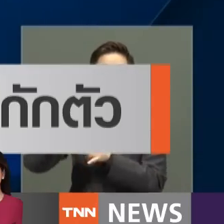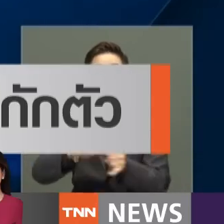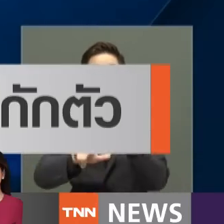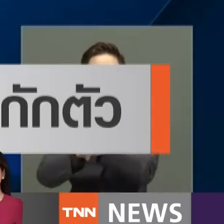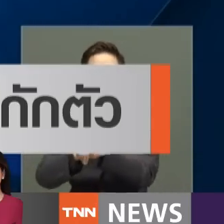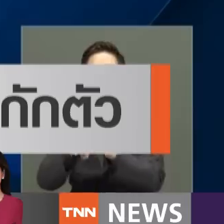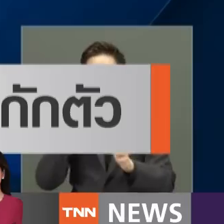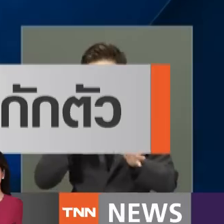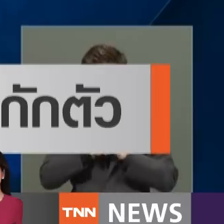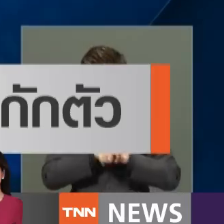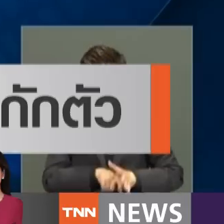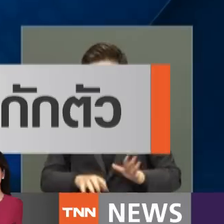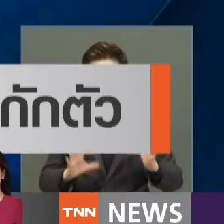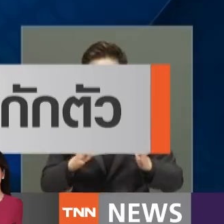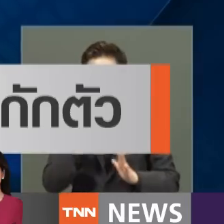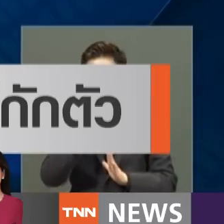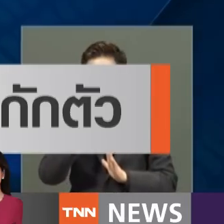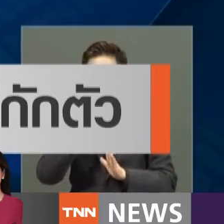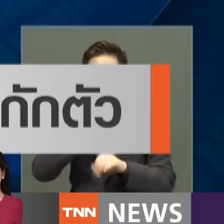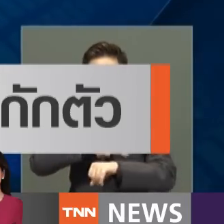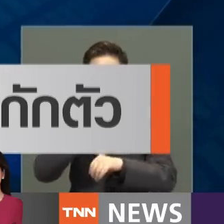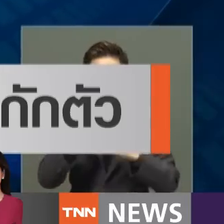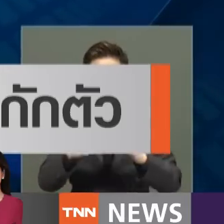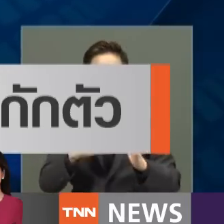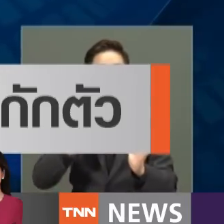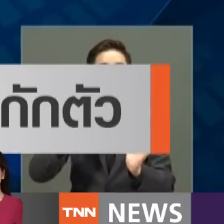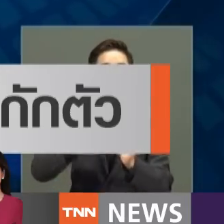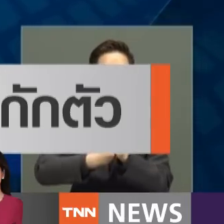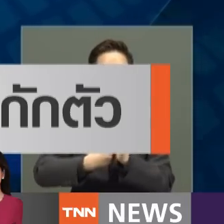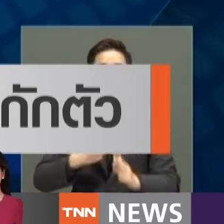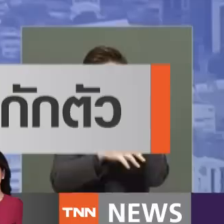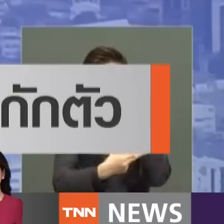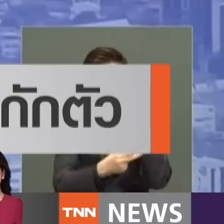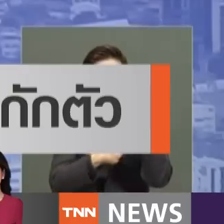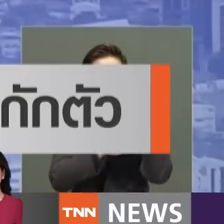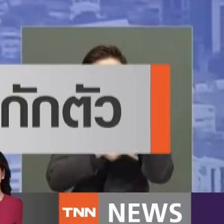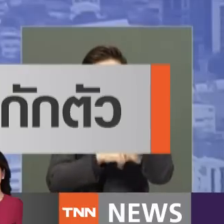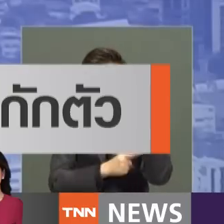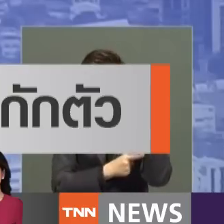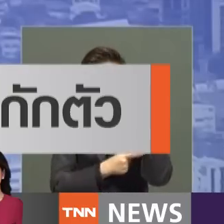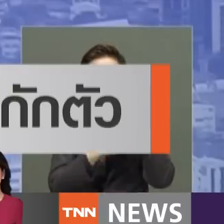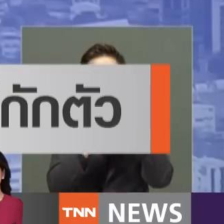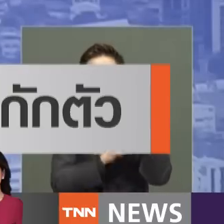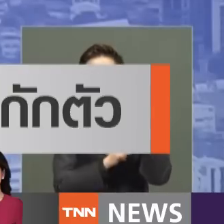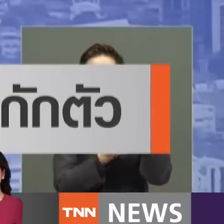ได้แต่ก็ต้องกักตัวอยู่ภายใต้มาตรการที่กำหนดโดยแบ่งออกเป็น3กลุ่ม3ประเภทด้วยกันค่ะ